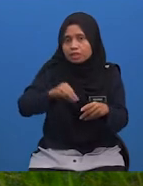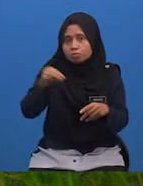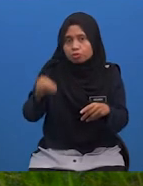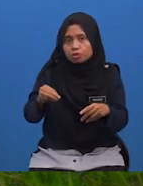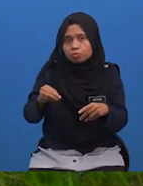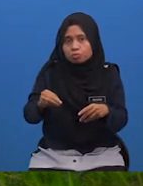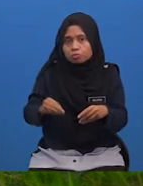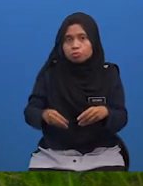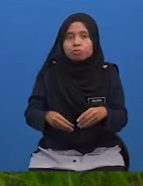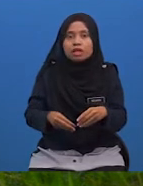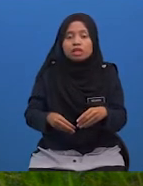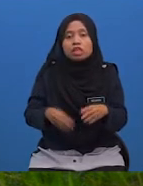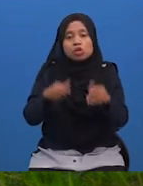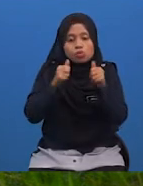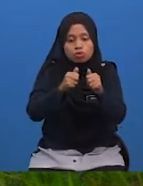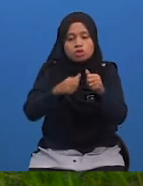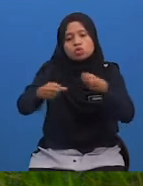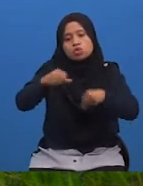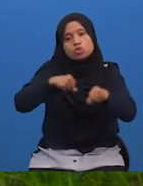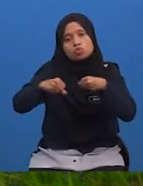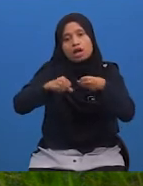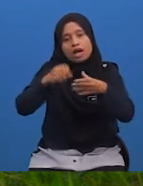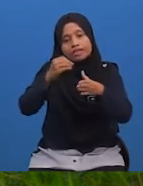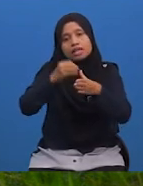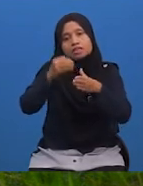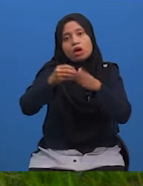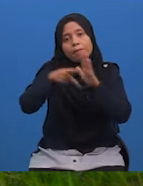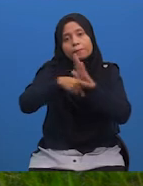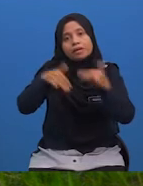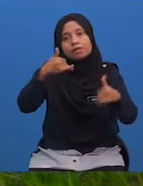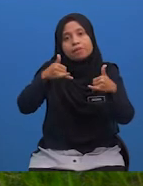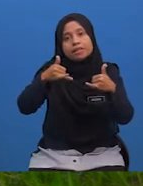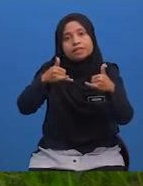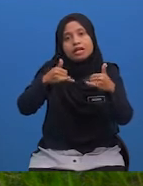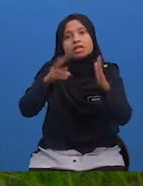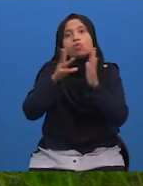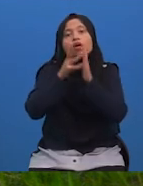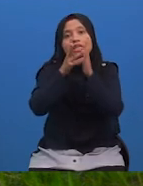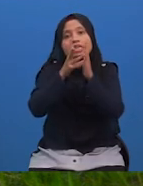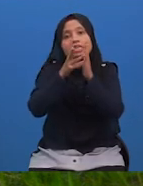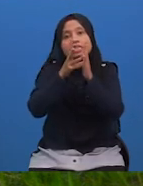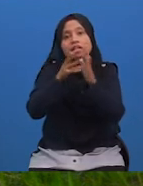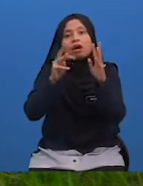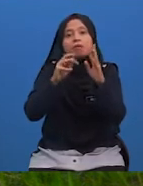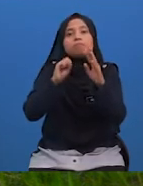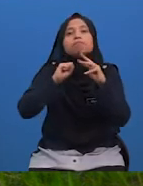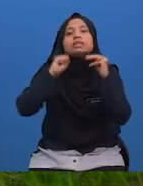murid-murid menyertai sukan atau permainan mewakili masyarakat setempat?